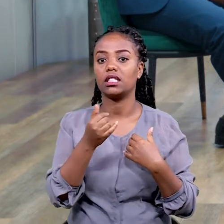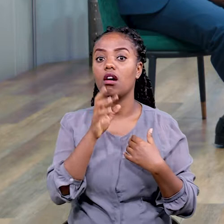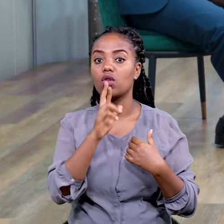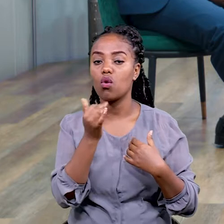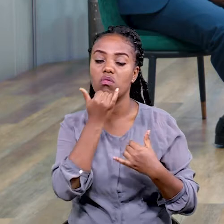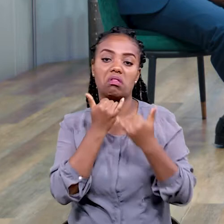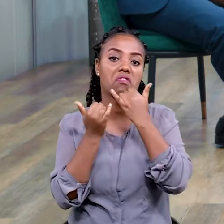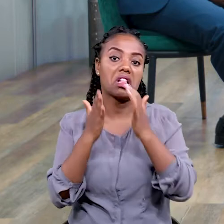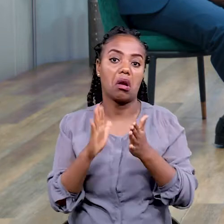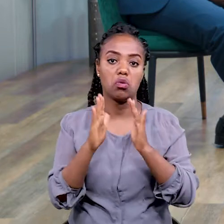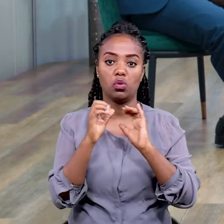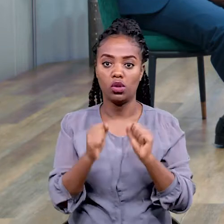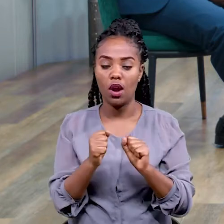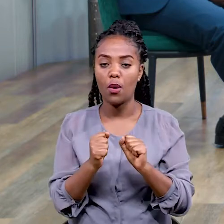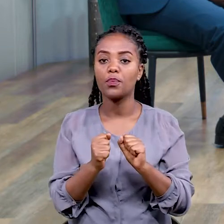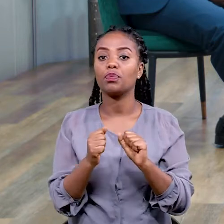ህጻናት አጥፊዎች ናቸው።